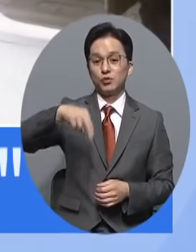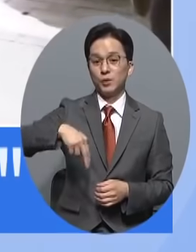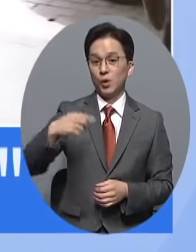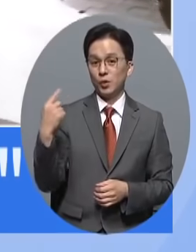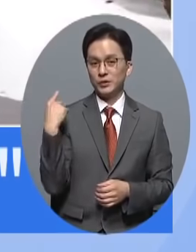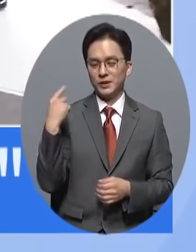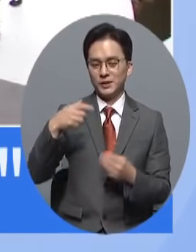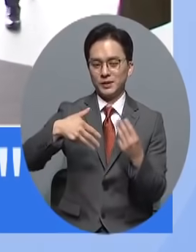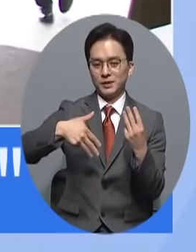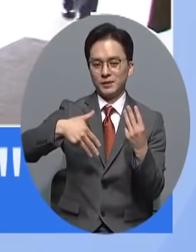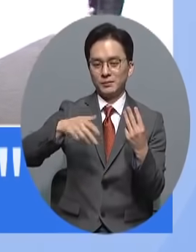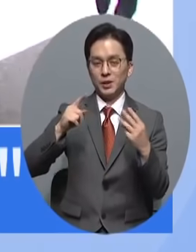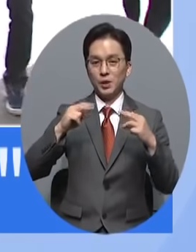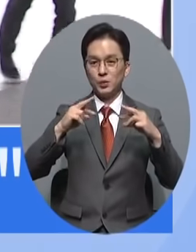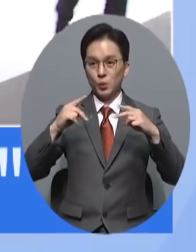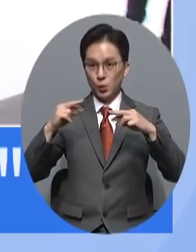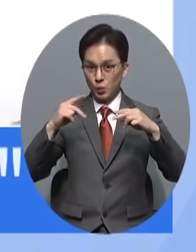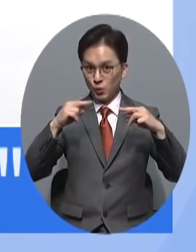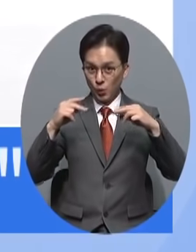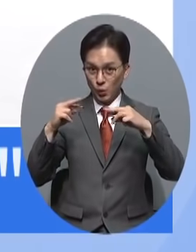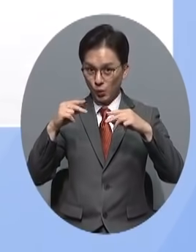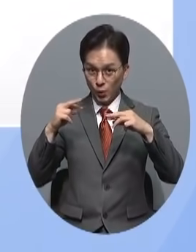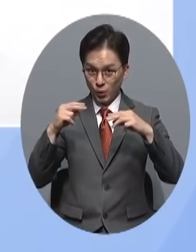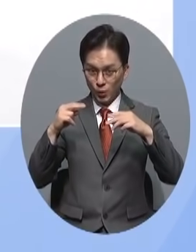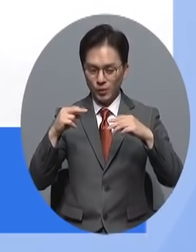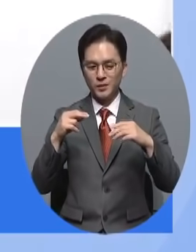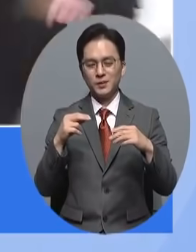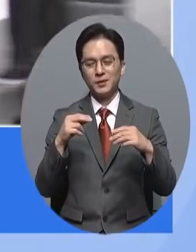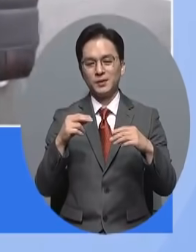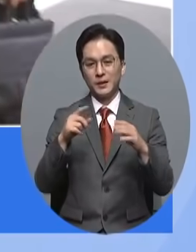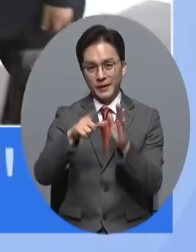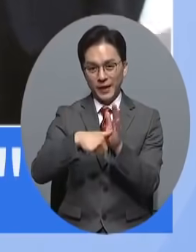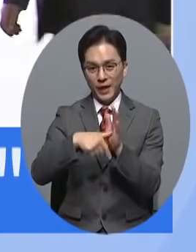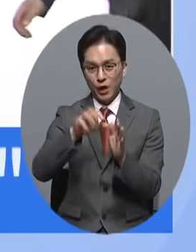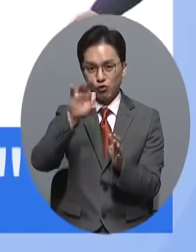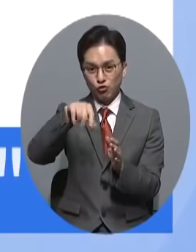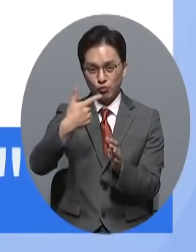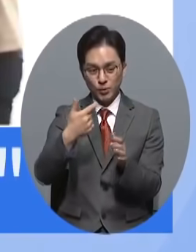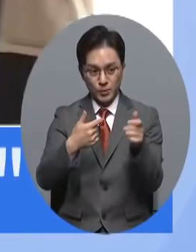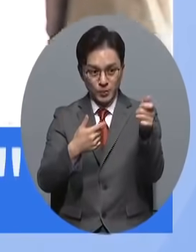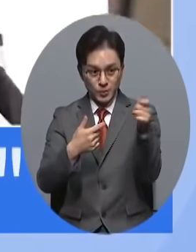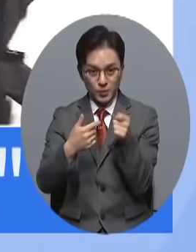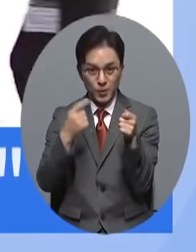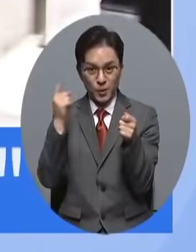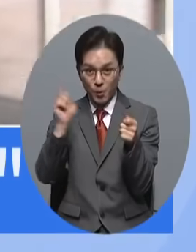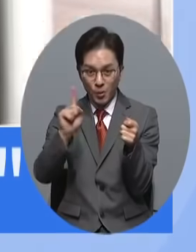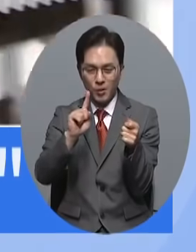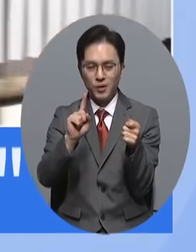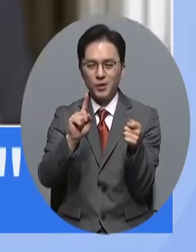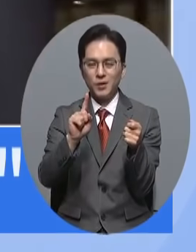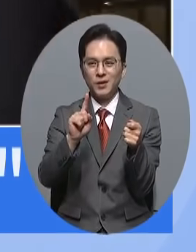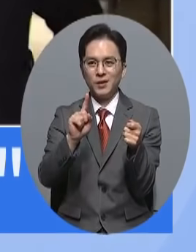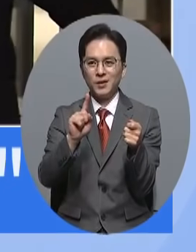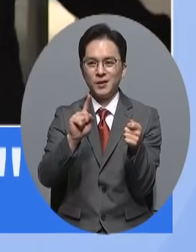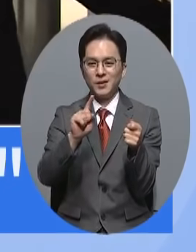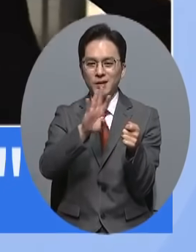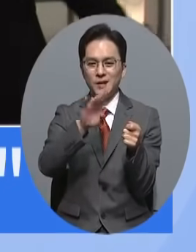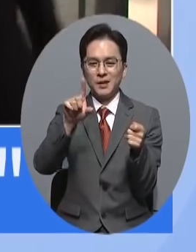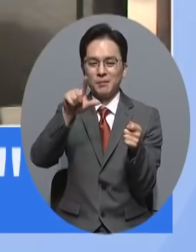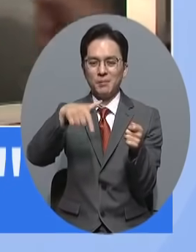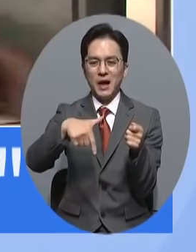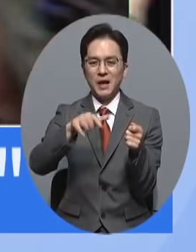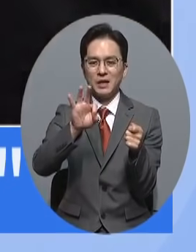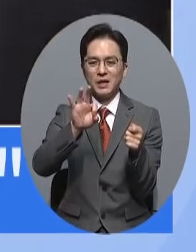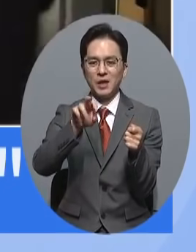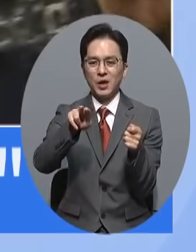특검이 결국 적폐청산을 주도했던 특검 아닙니까? 예. 그러니까 이게 탄핵이 뭔가 억울하고 잘못됐다는 것을 우회적으로 이제 본인이